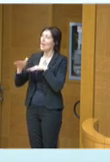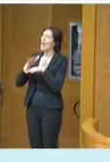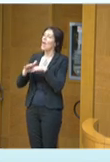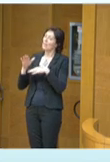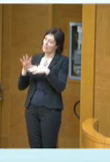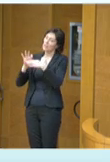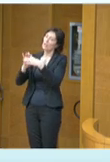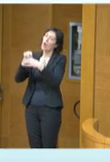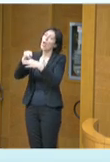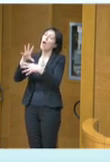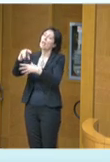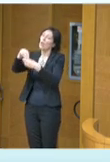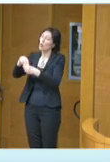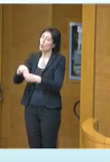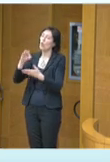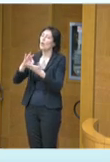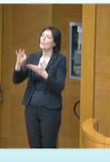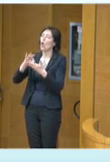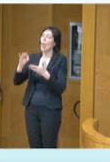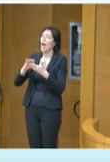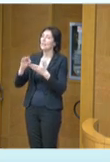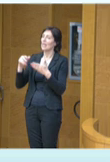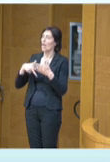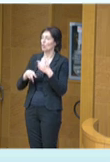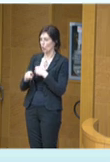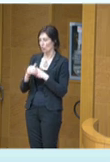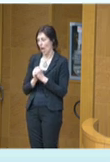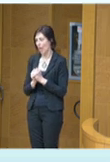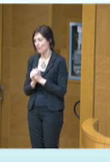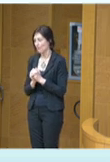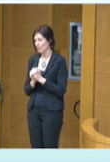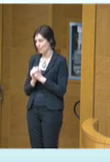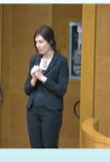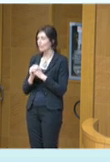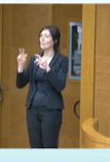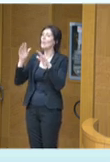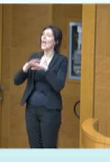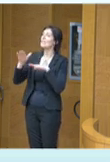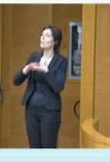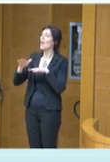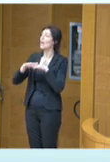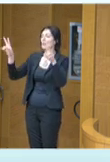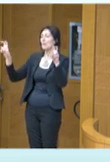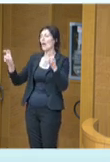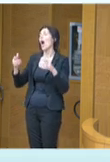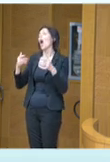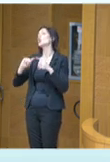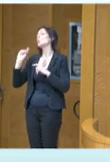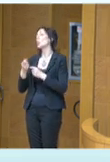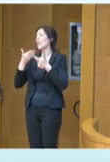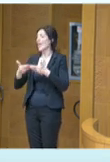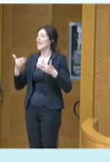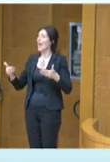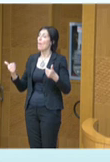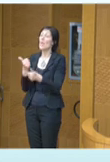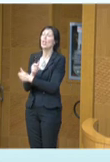inclusione scolastica e sociale. In particolare condividiamo l'esperienza intitolata Tutti in campo, l'insostituibile